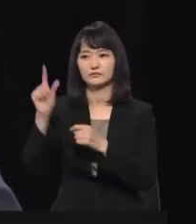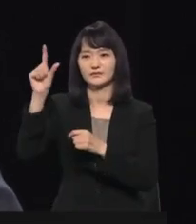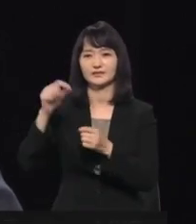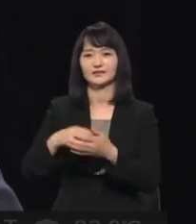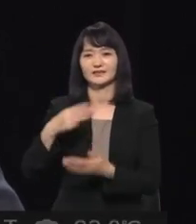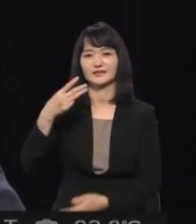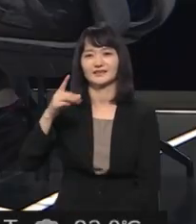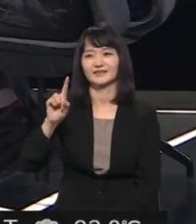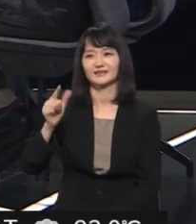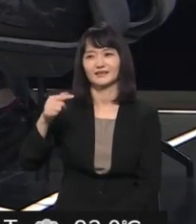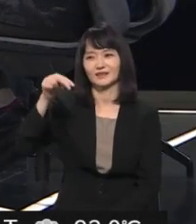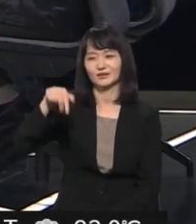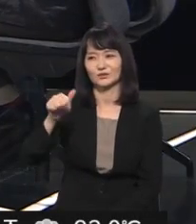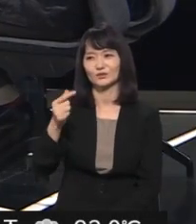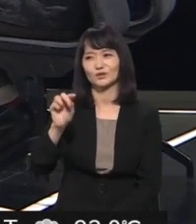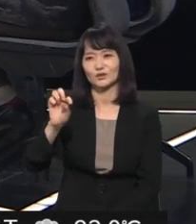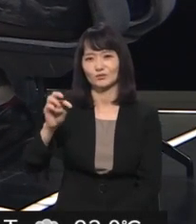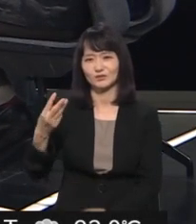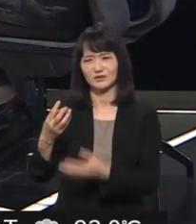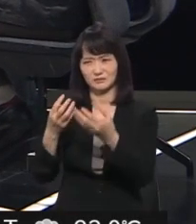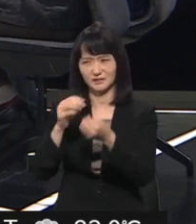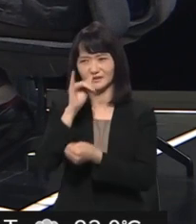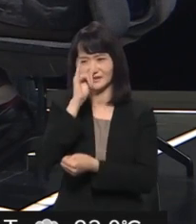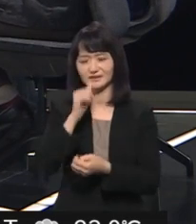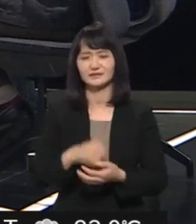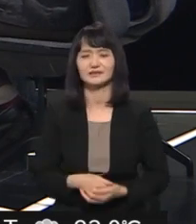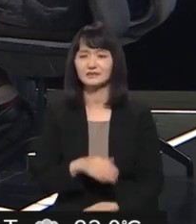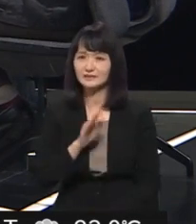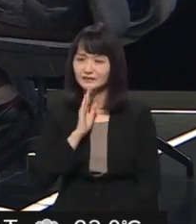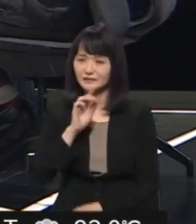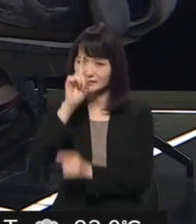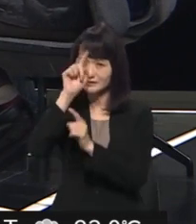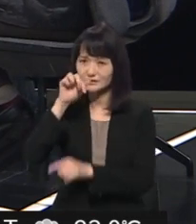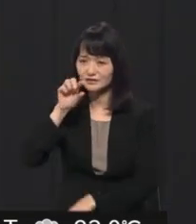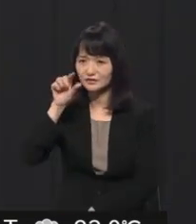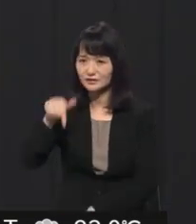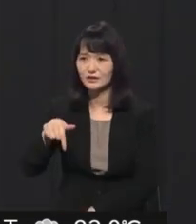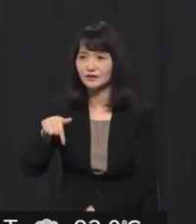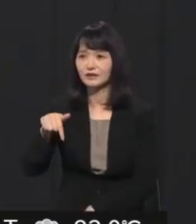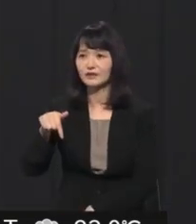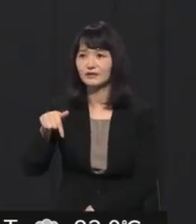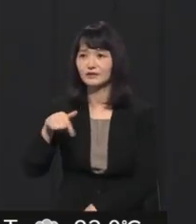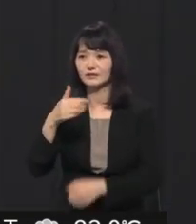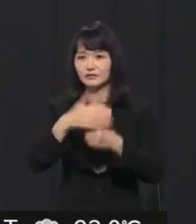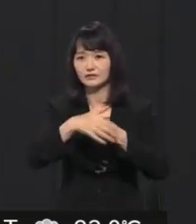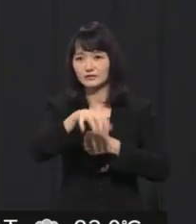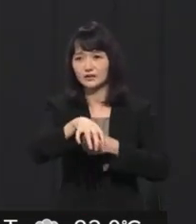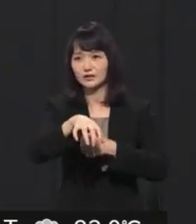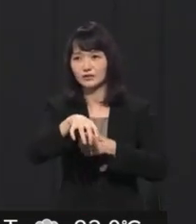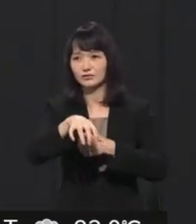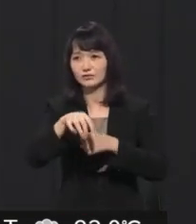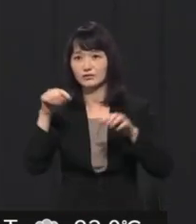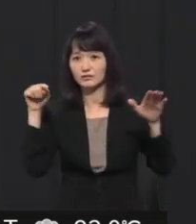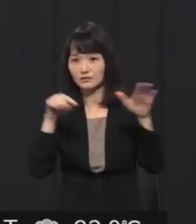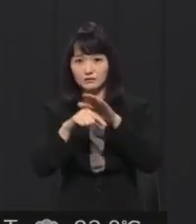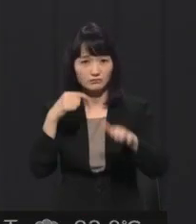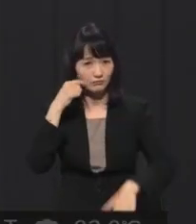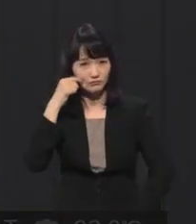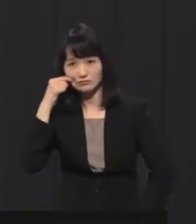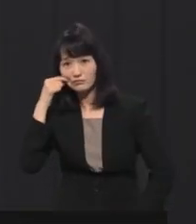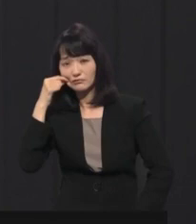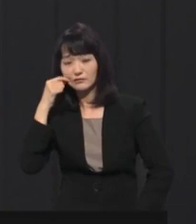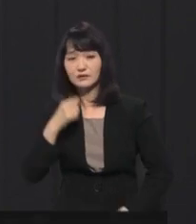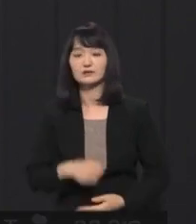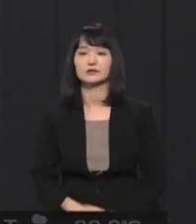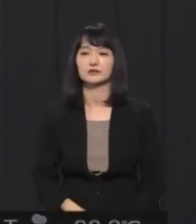같다는 생각 일상 아니에요 한성은 어 근데 실제로 이주석 대표가 대구에서 인기가 꽤 있는 것 같습니다 저희가 여론조사